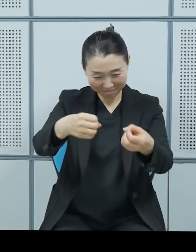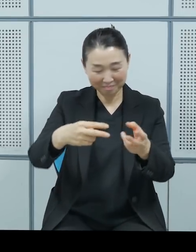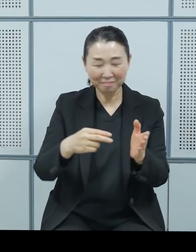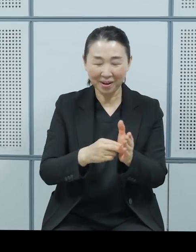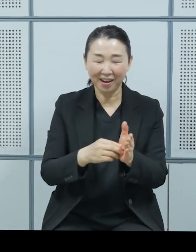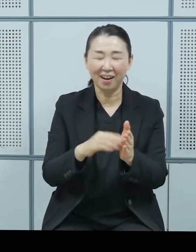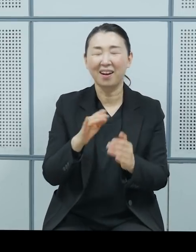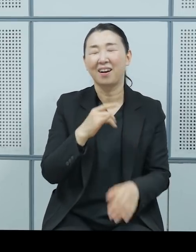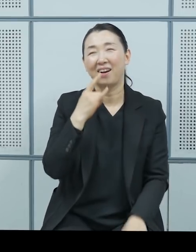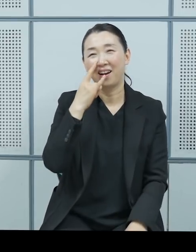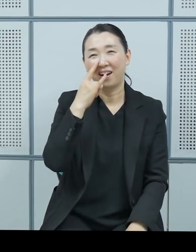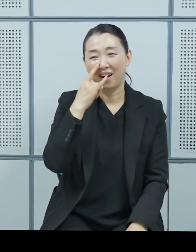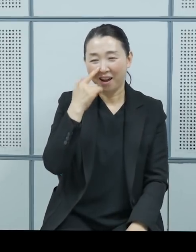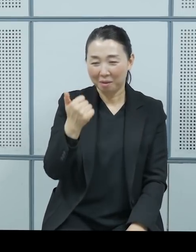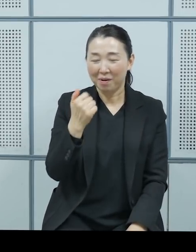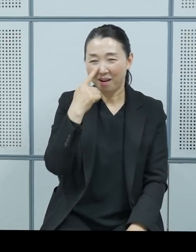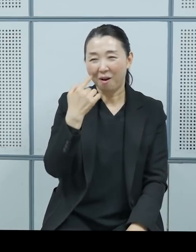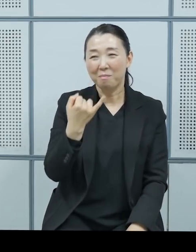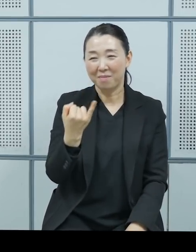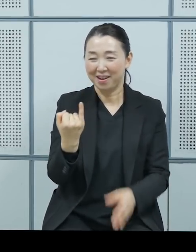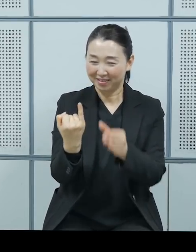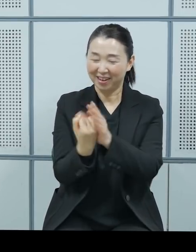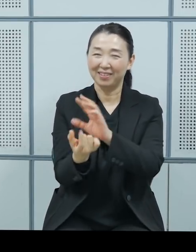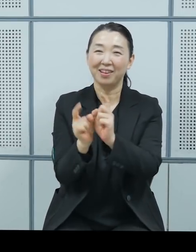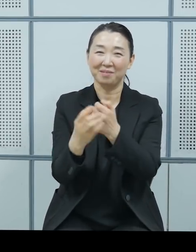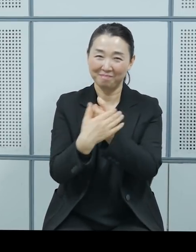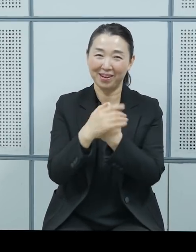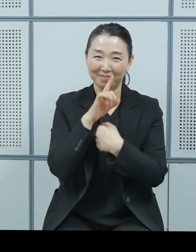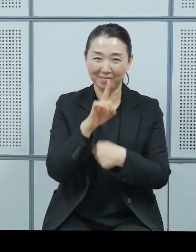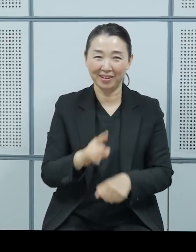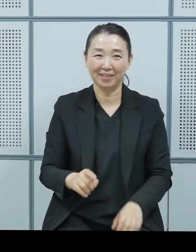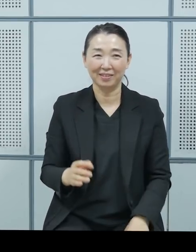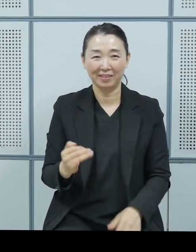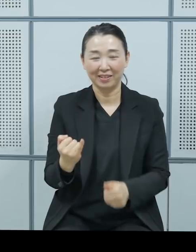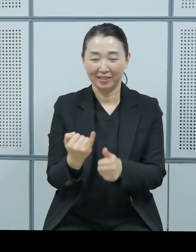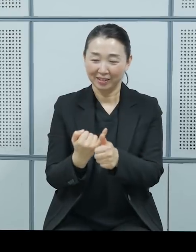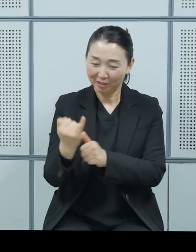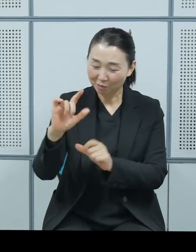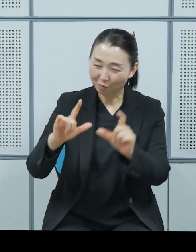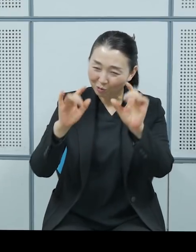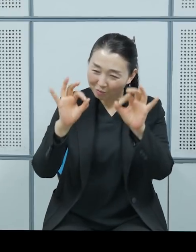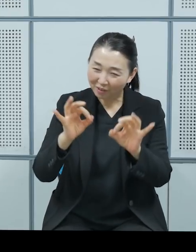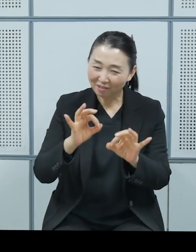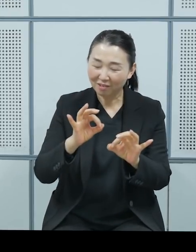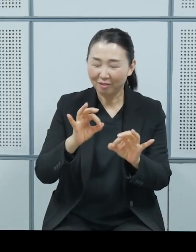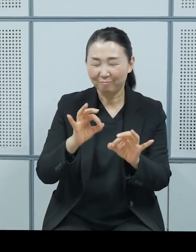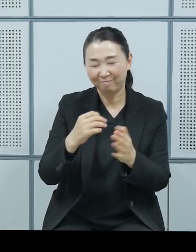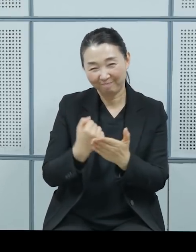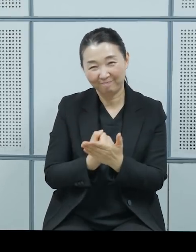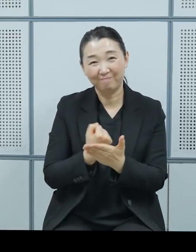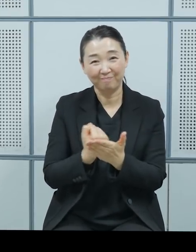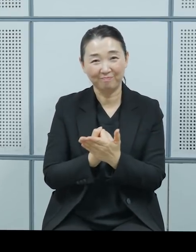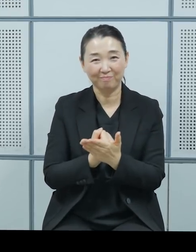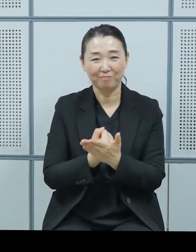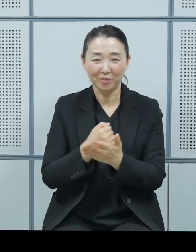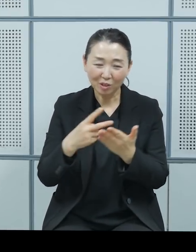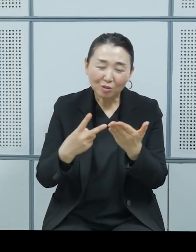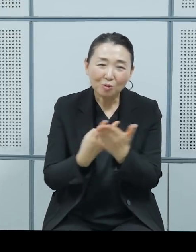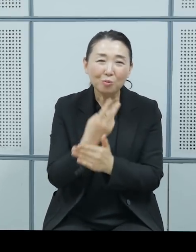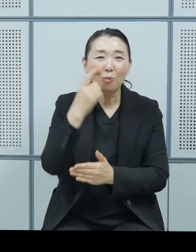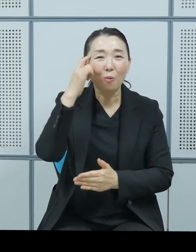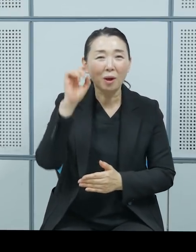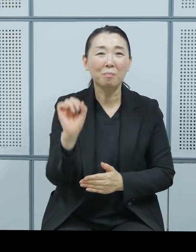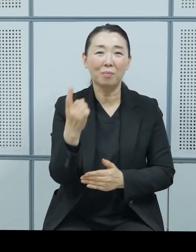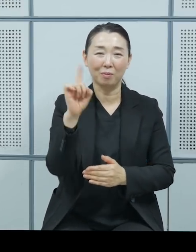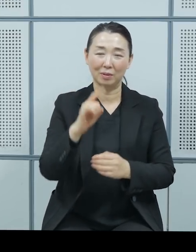다 하신다라는 뜻이겠죠. 예. 이제 사모님 모습 보니까 가슴이 좀 뭉클한데 언제 어떻게 쓰러지신 건가요?